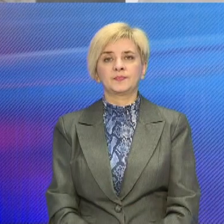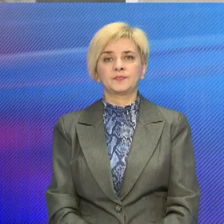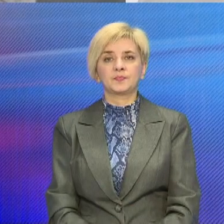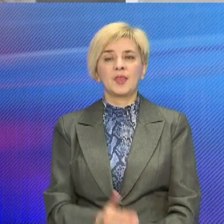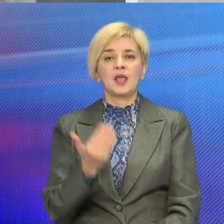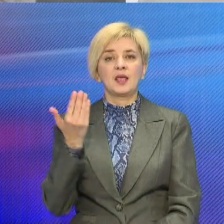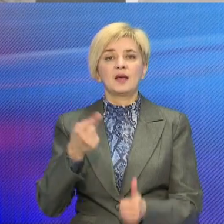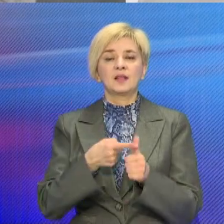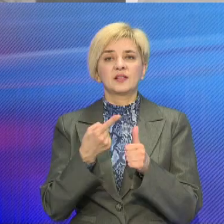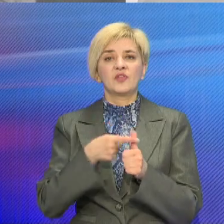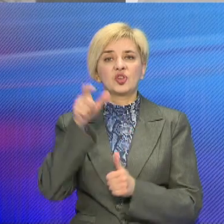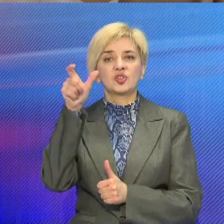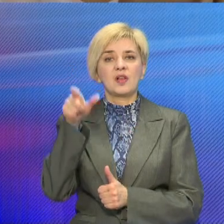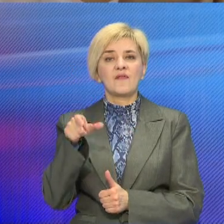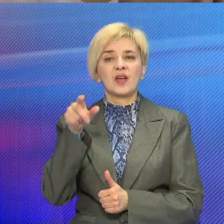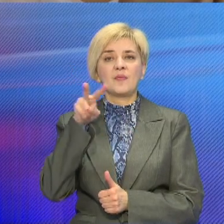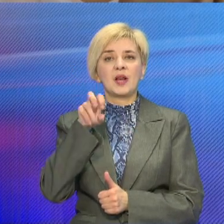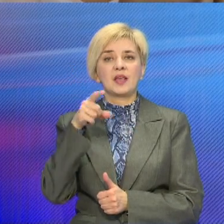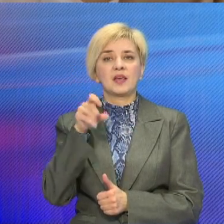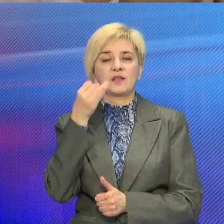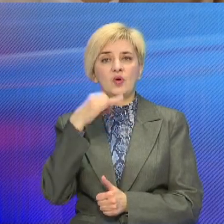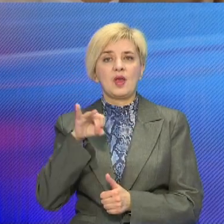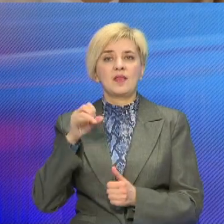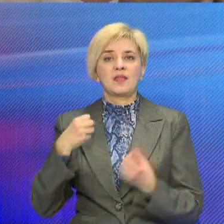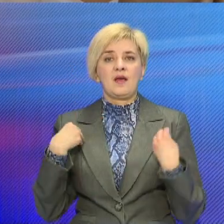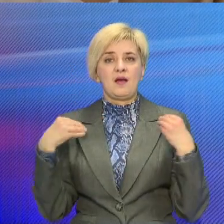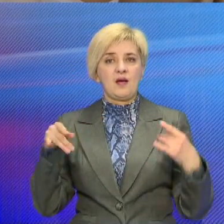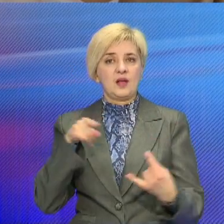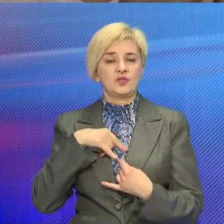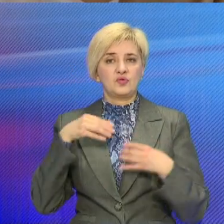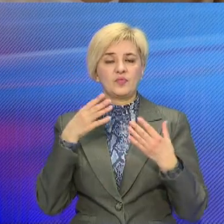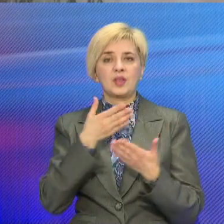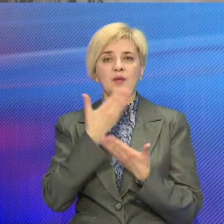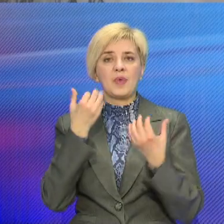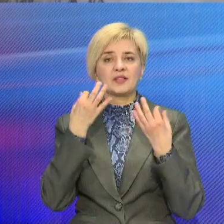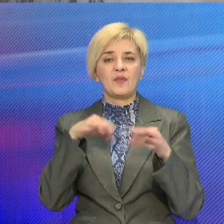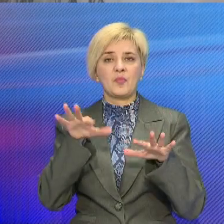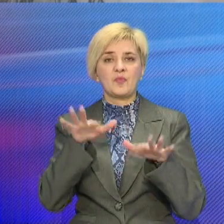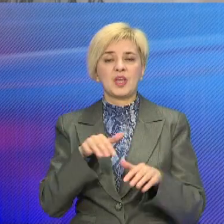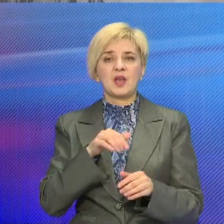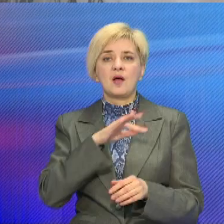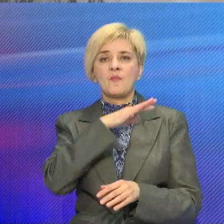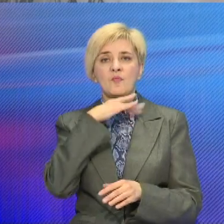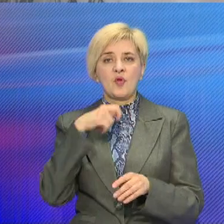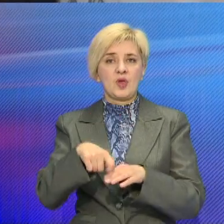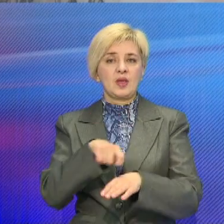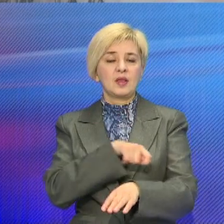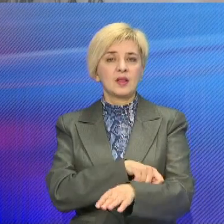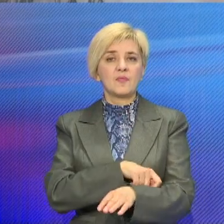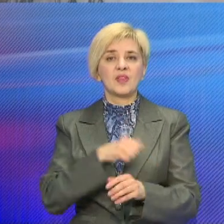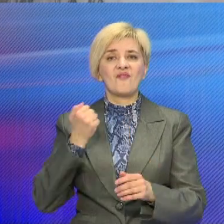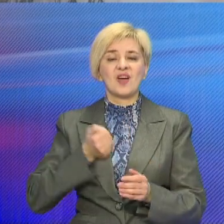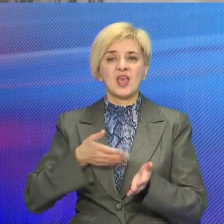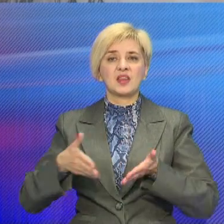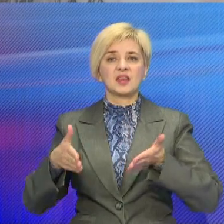продолжить. Ее называют человеком-легендой. На парадном кителе Валентины Барановой нема свободного места. Тысячи километров военных дорог провели ее